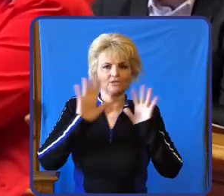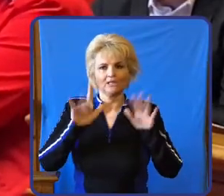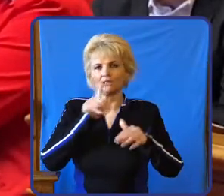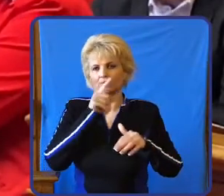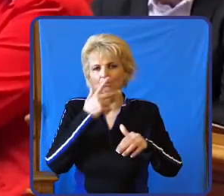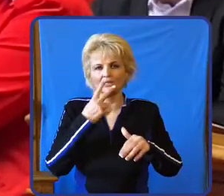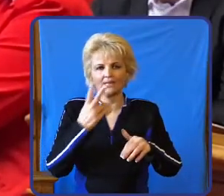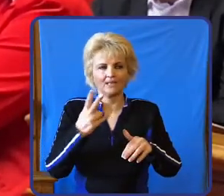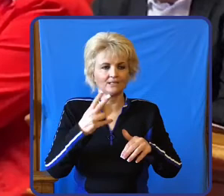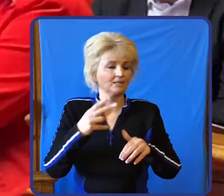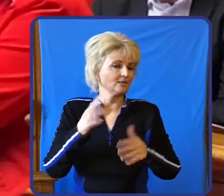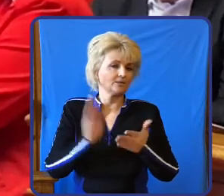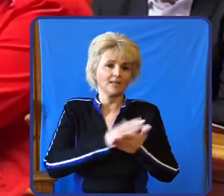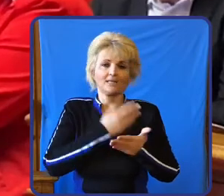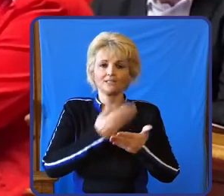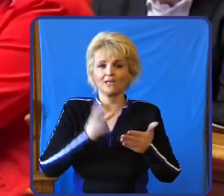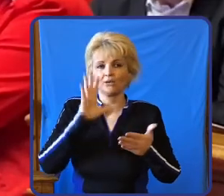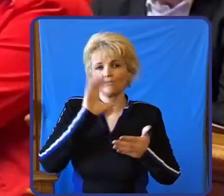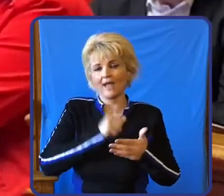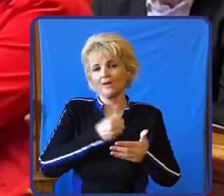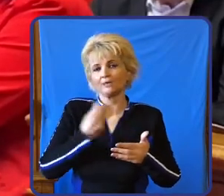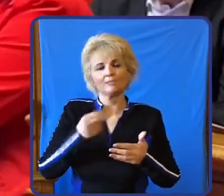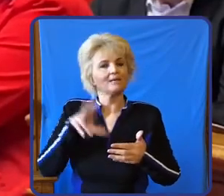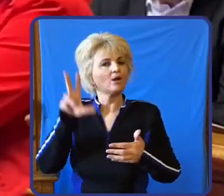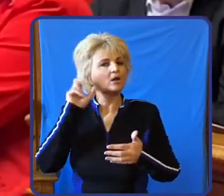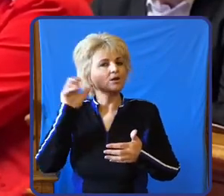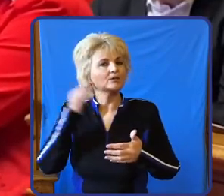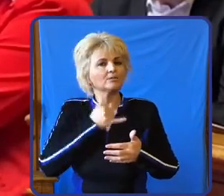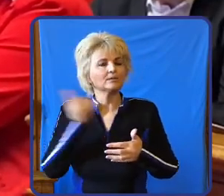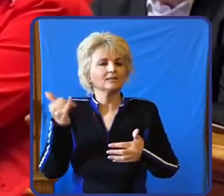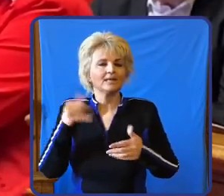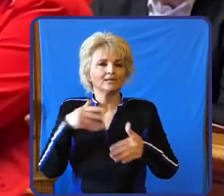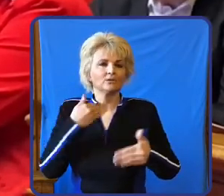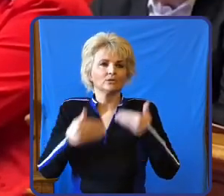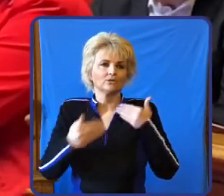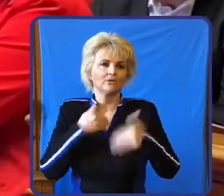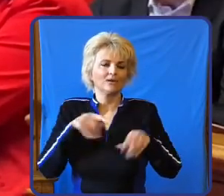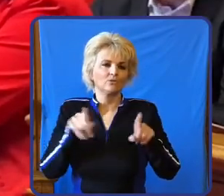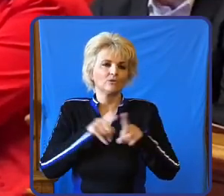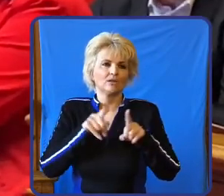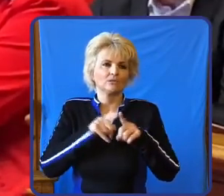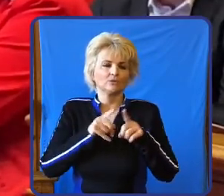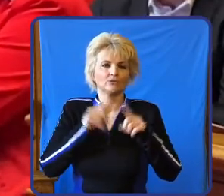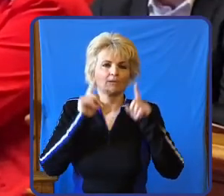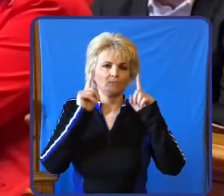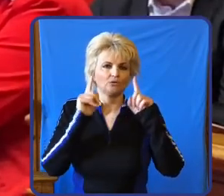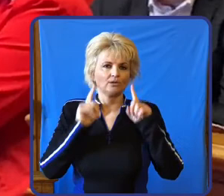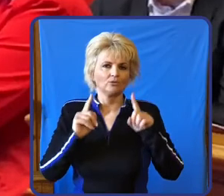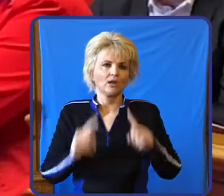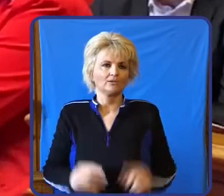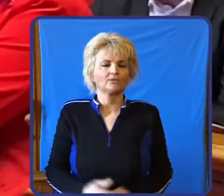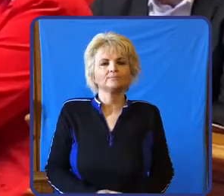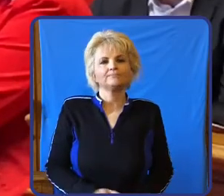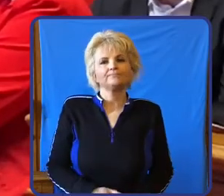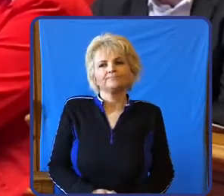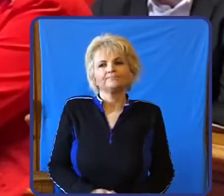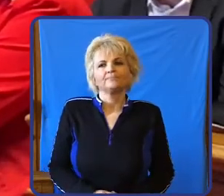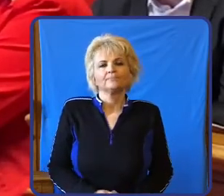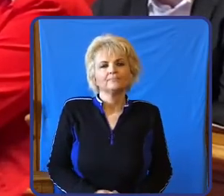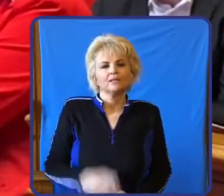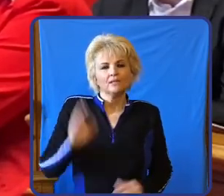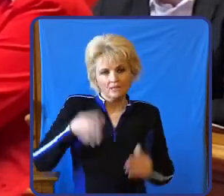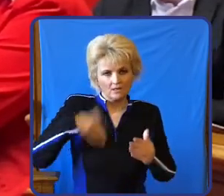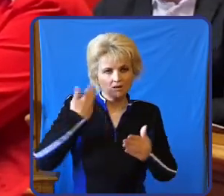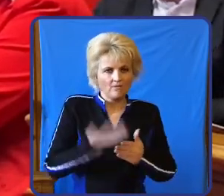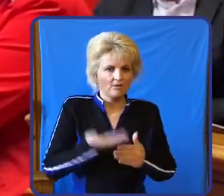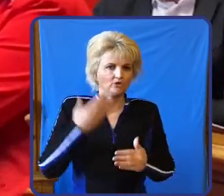ez a végtelen egyszerű válasz, hogy miért hallgatjuk meg minden közgyűlésen ugyanazokat a mondatokat. A